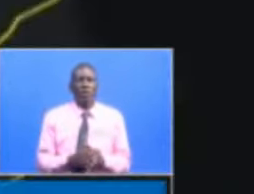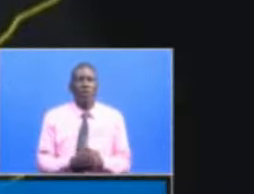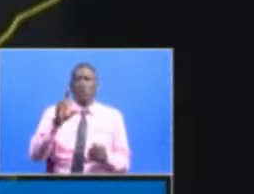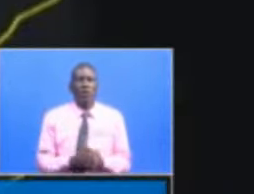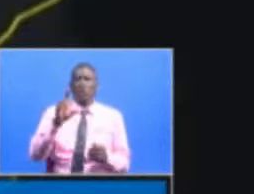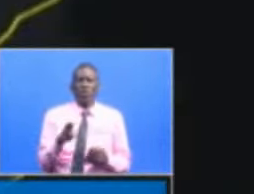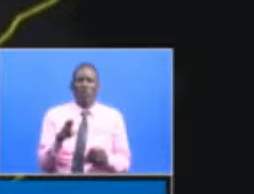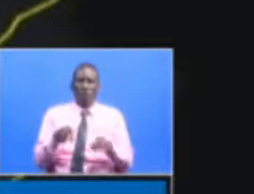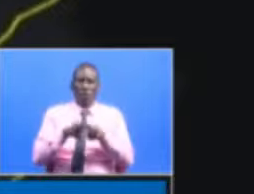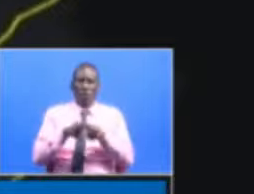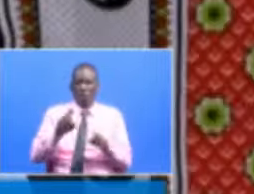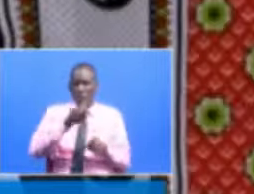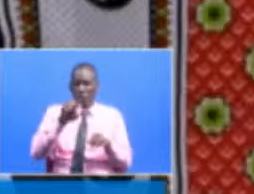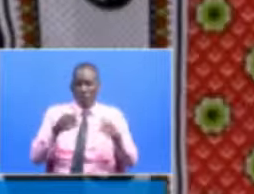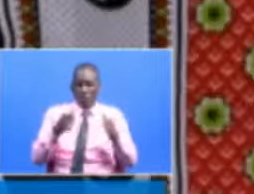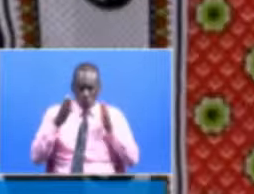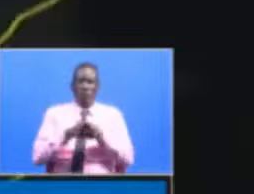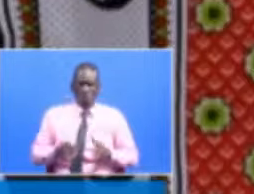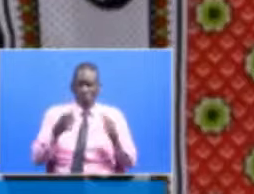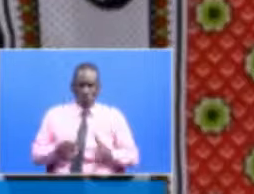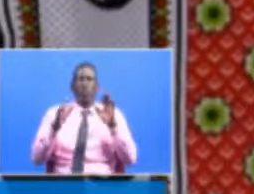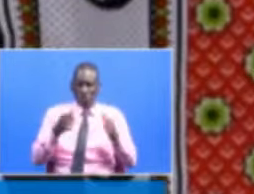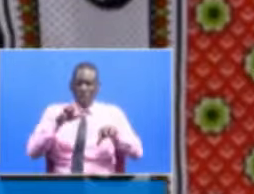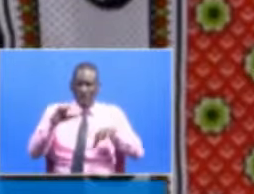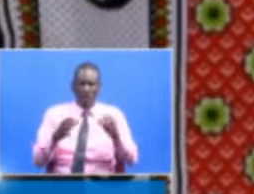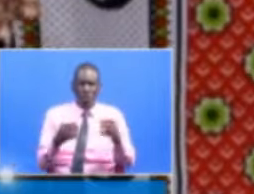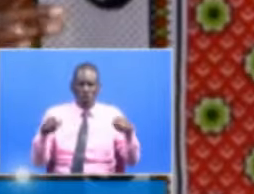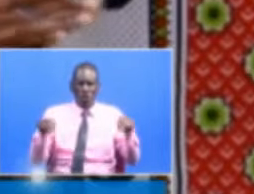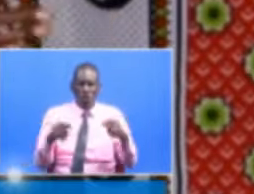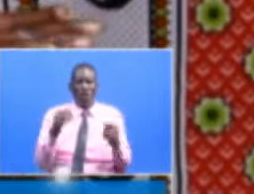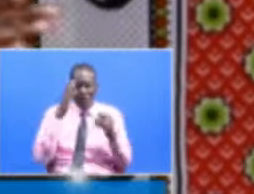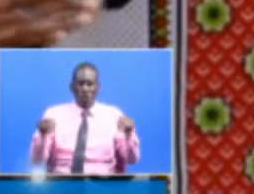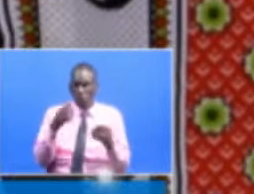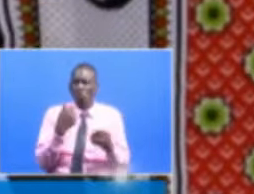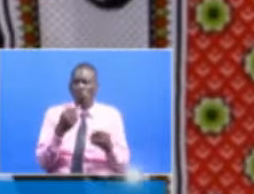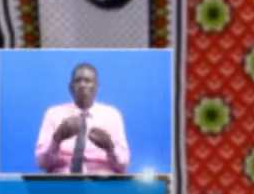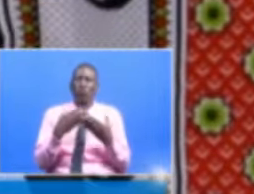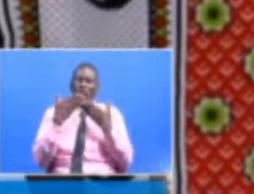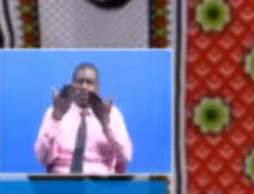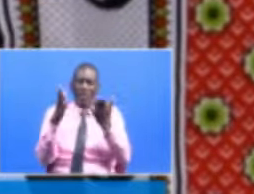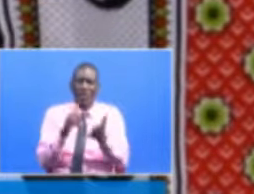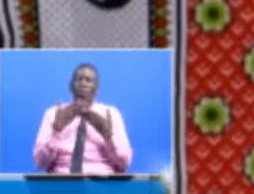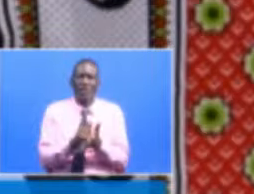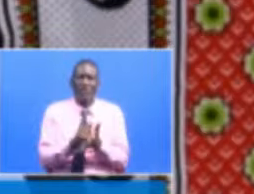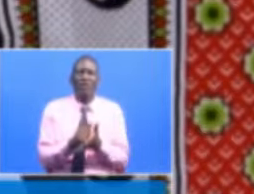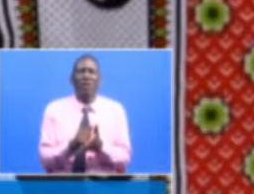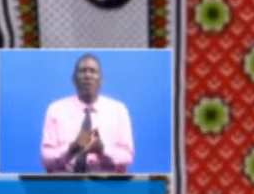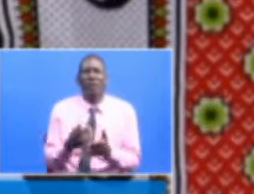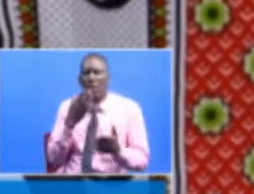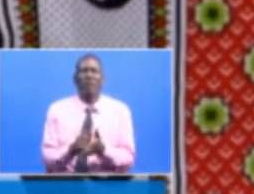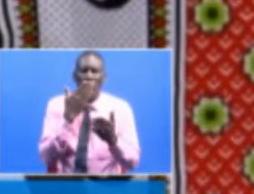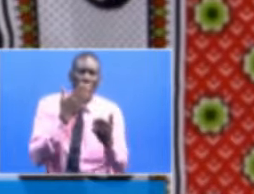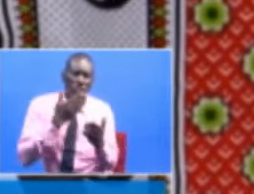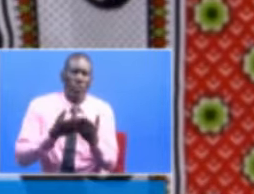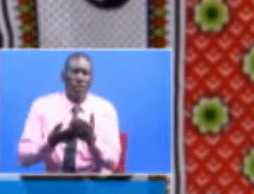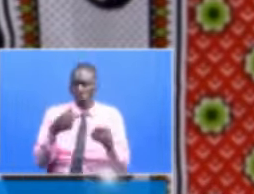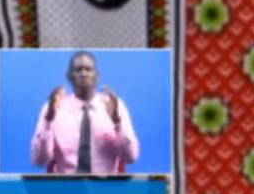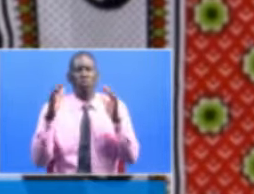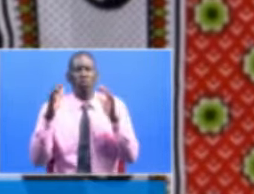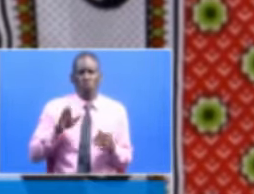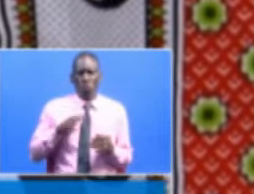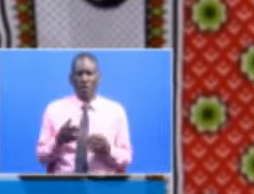also the question about human-wildlife conflict. I don't know who you're the one. Okay. Yeah, thank you, Mama. Hiyo